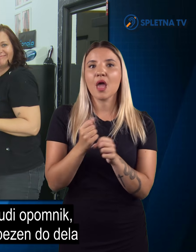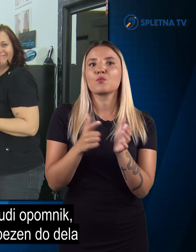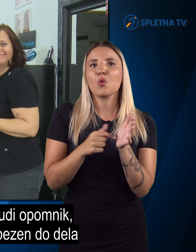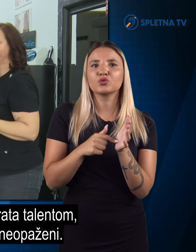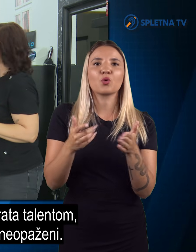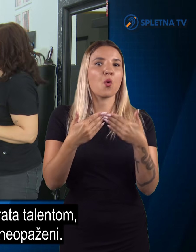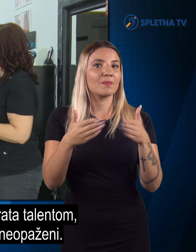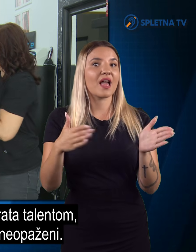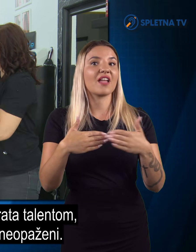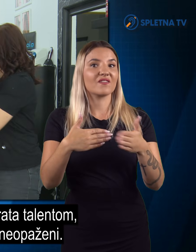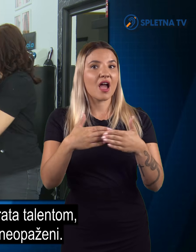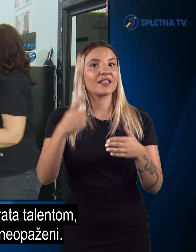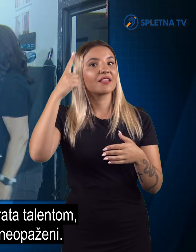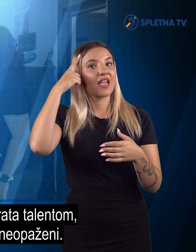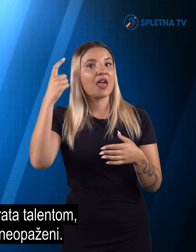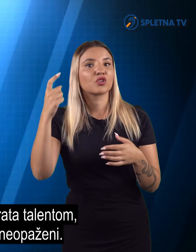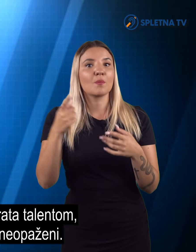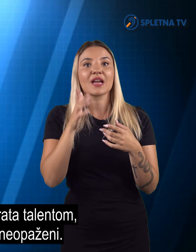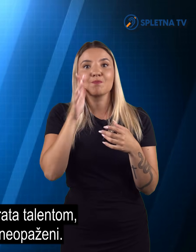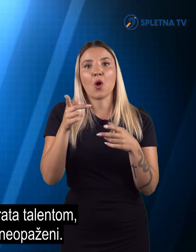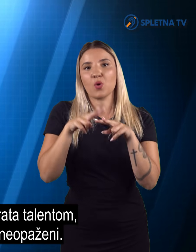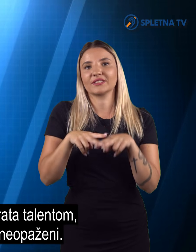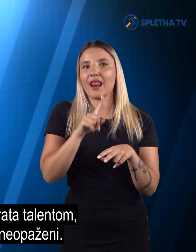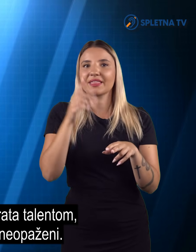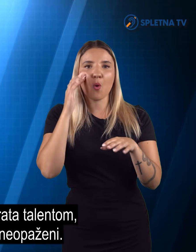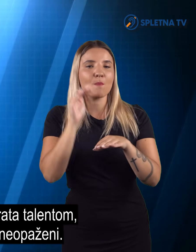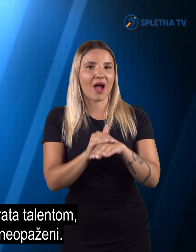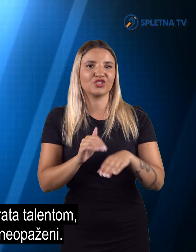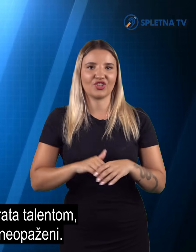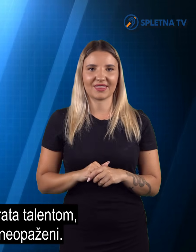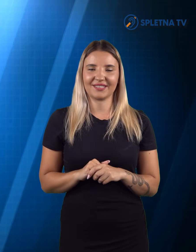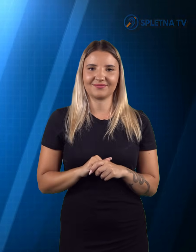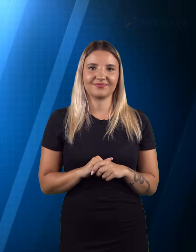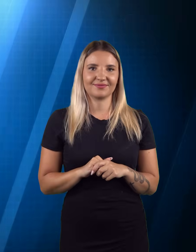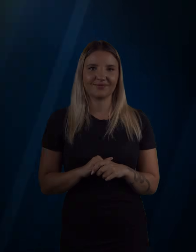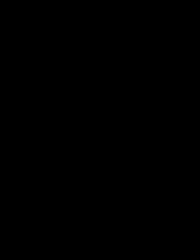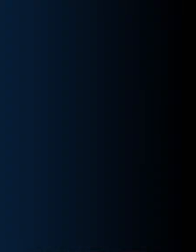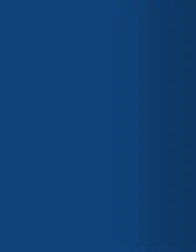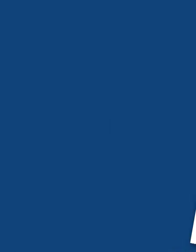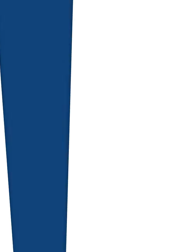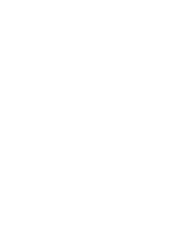dela pogosto odpreta vrata talentom, ki bi sicer ostali neopaženi.